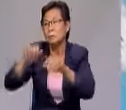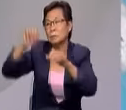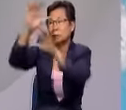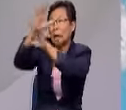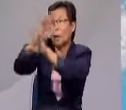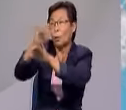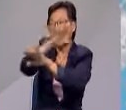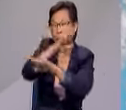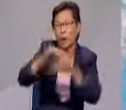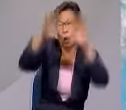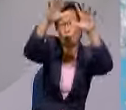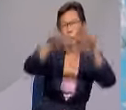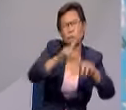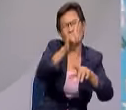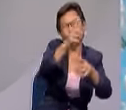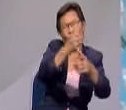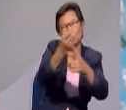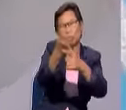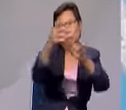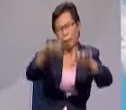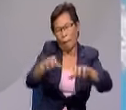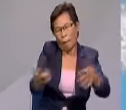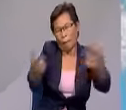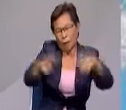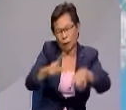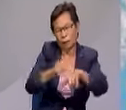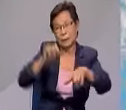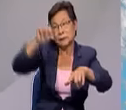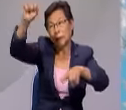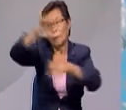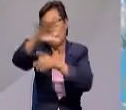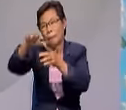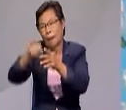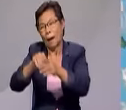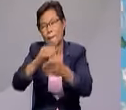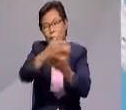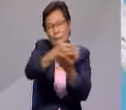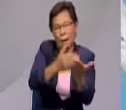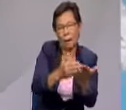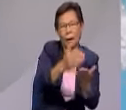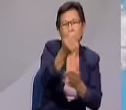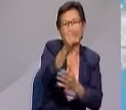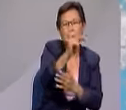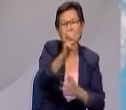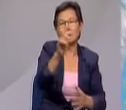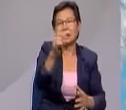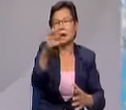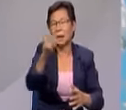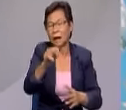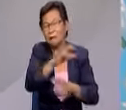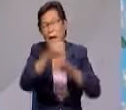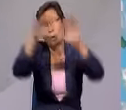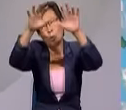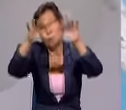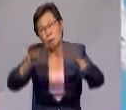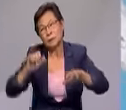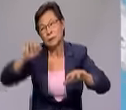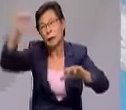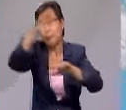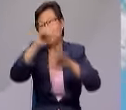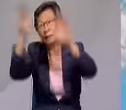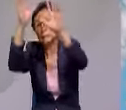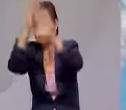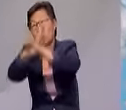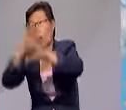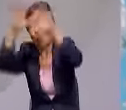Sarawak, dan hujan di satu tempat kini berlaku di negeri Sabah melibatkan di bahagian Sandakan. Dan keadaan lembap bagi negeri Sabah dan juga